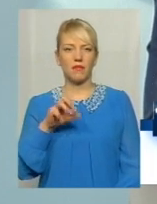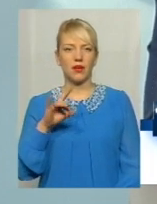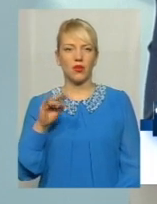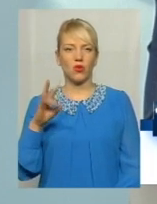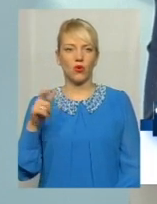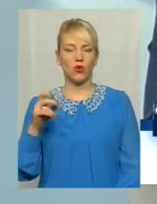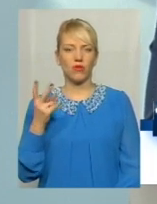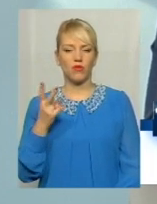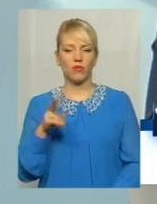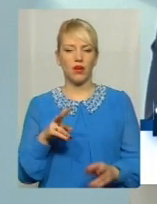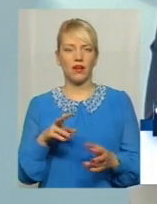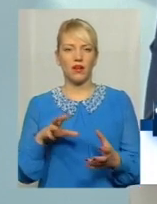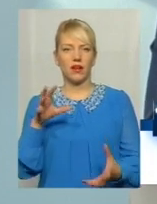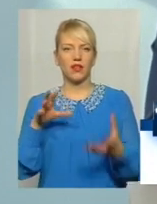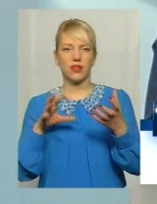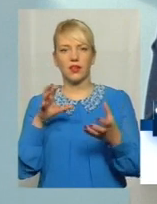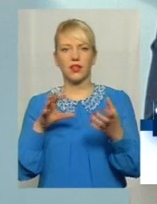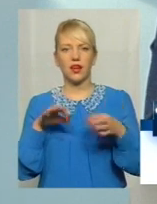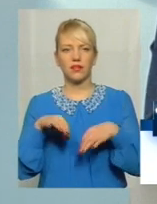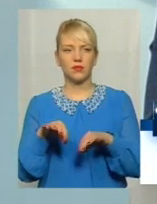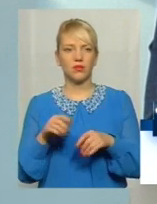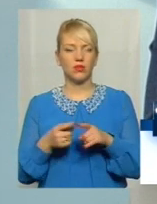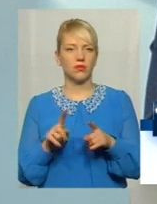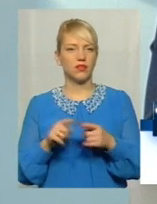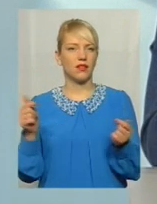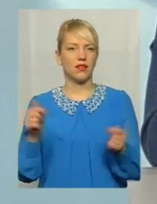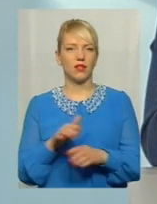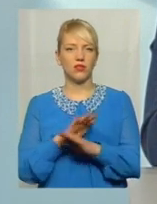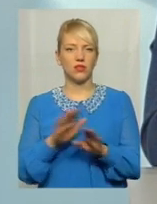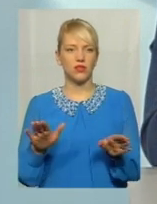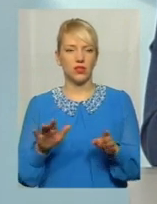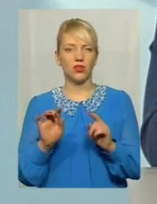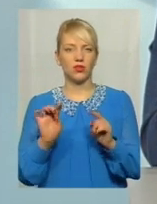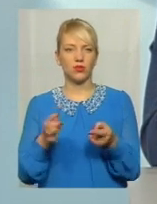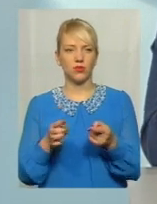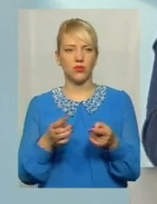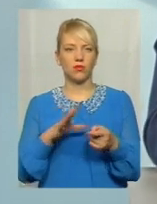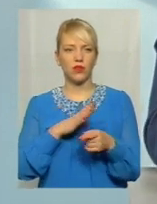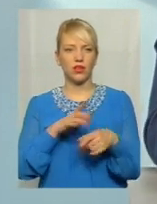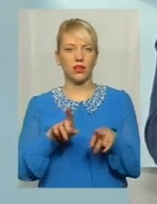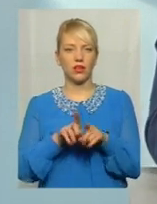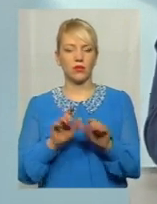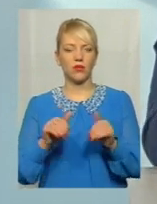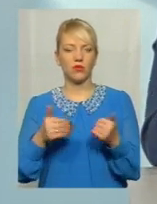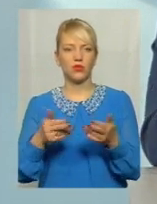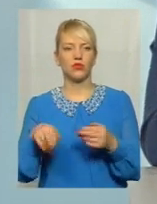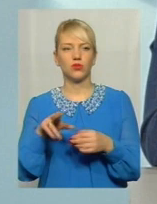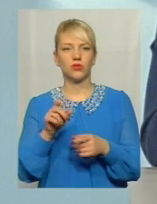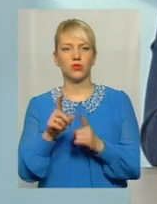транспортними засобами великогабаритними, воно недоцільно. Тому і була така пропозиція щодо